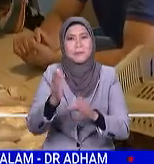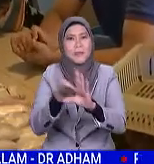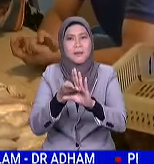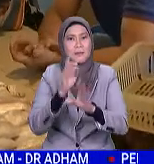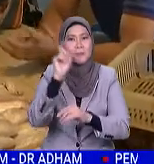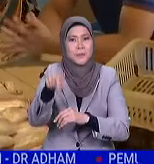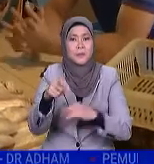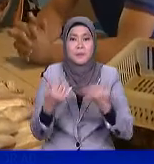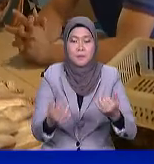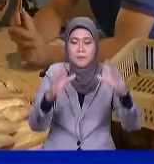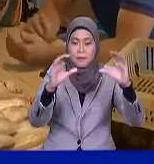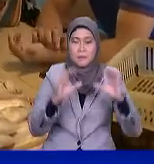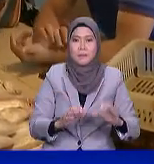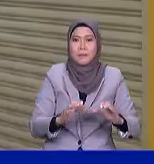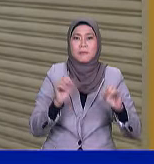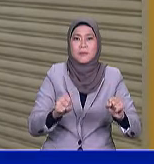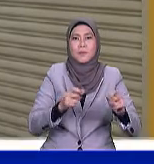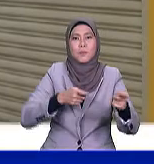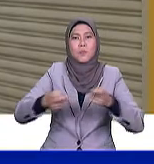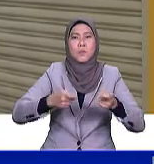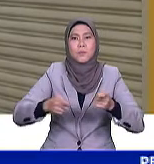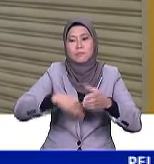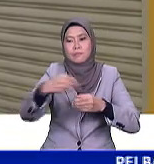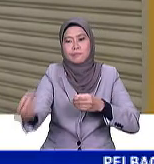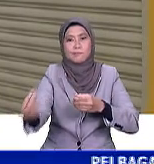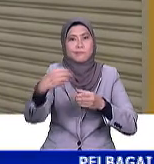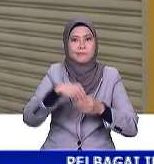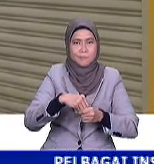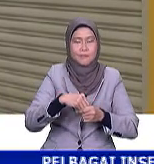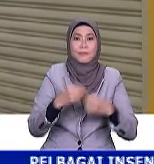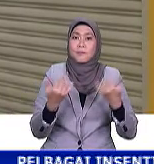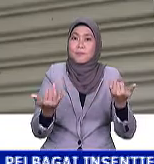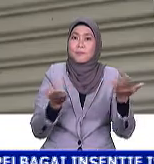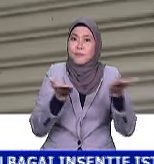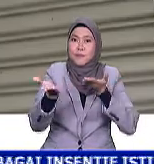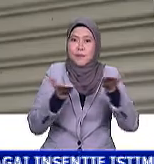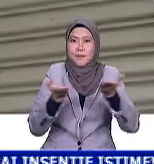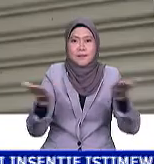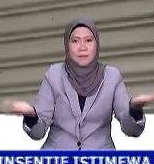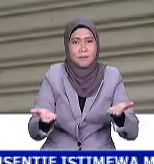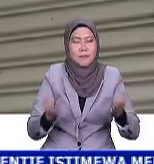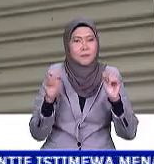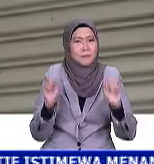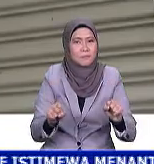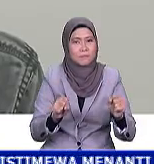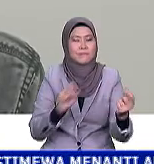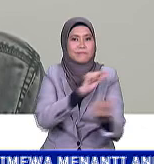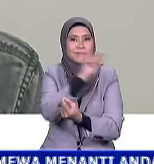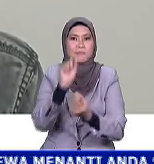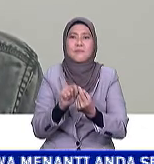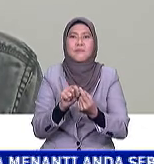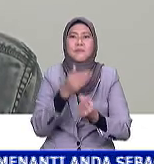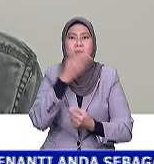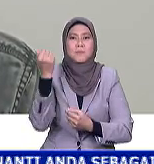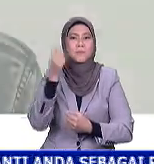ini juga dapat mengawal pergerakan penduduk pedalaman. Saya berharap perkhidmatan ini dapat dilaksanakan dengan efisien dan banyak yang